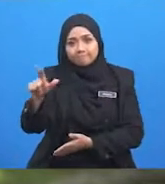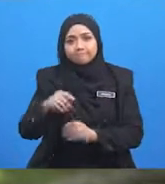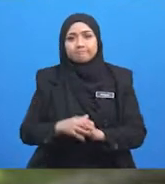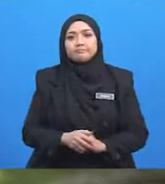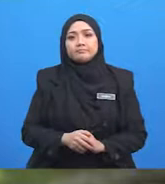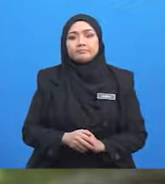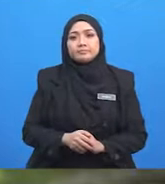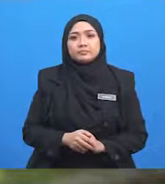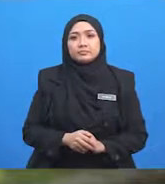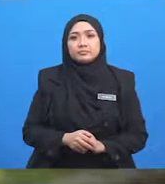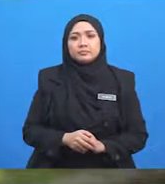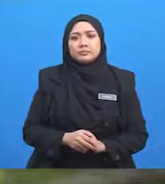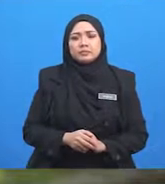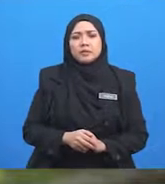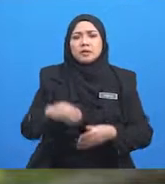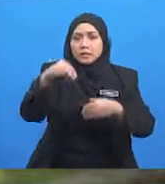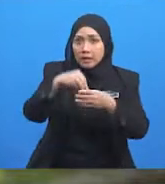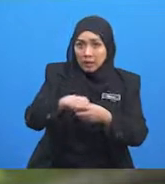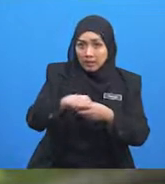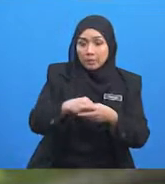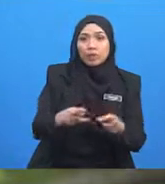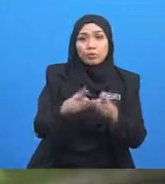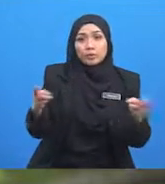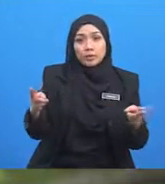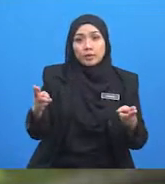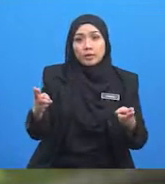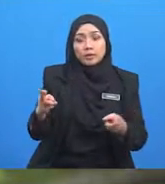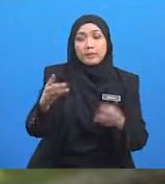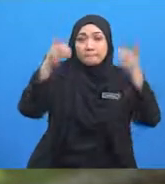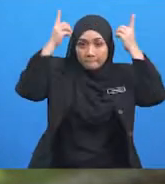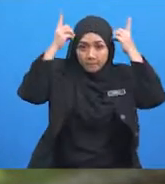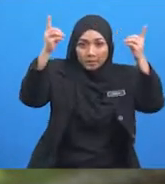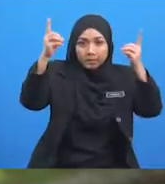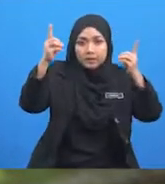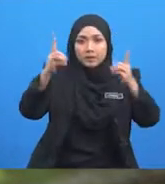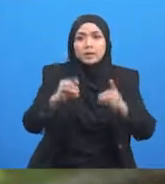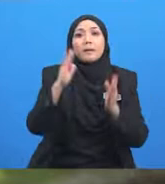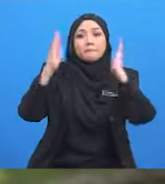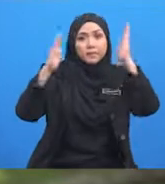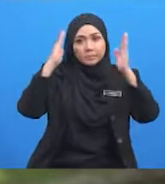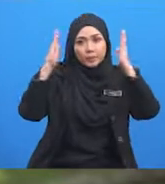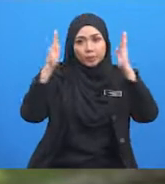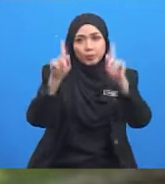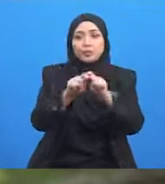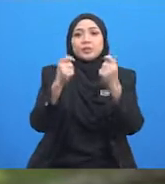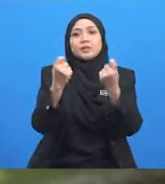murid sekalian dalam ruangan pendidikan Bahasa Melayu tingkatan 3.